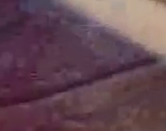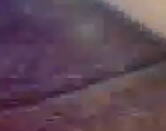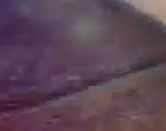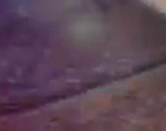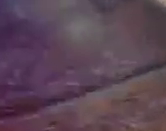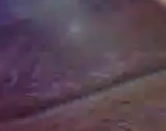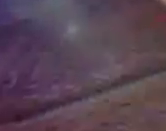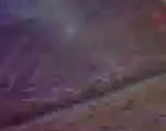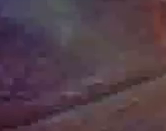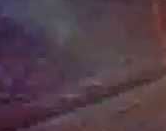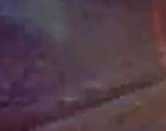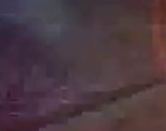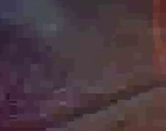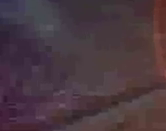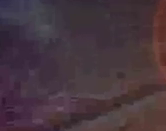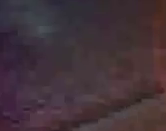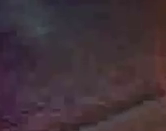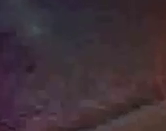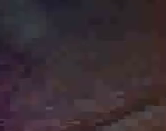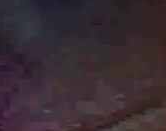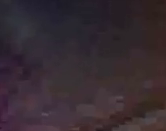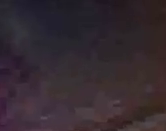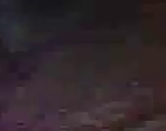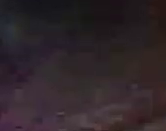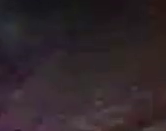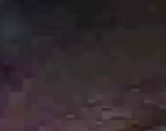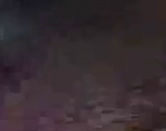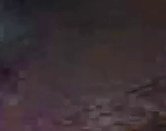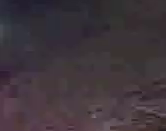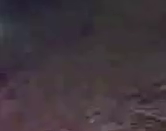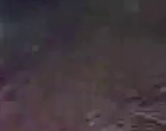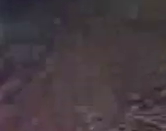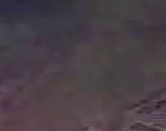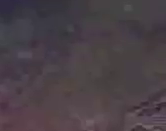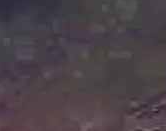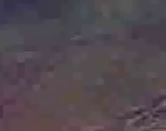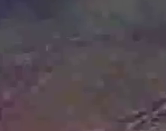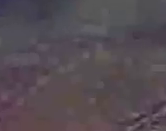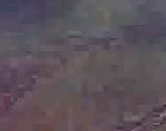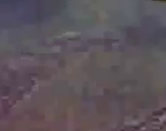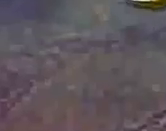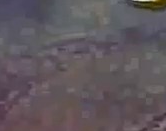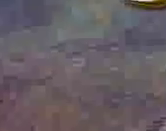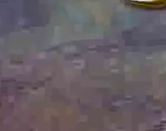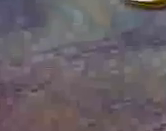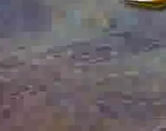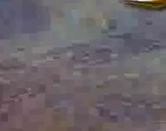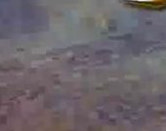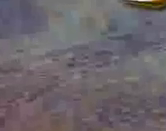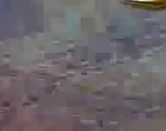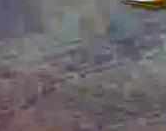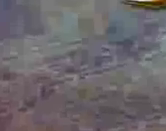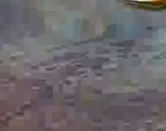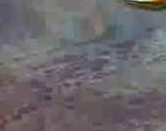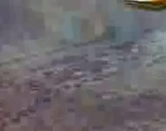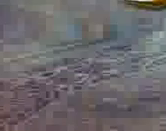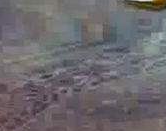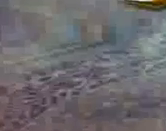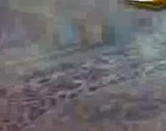صلى الله عليه وسلم: قتلوه قتلهم الله، هلا سألوا إذا